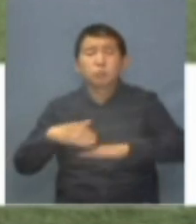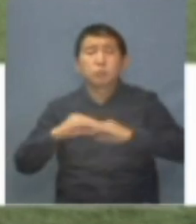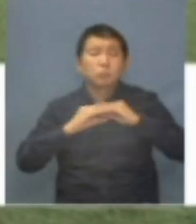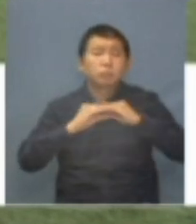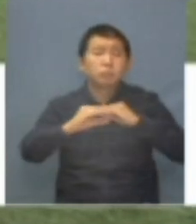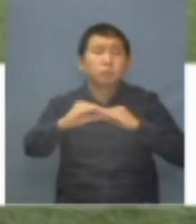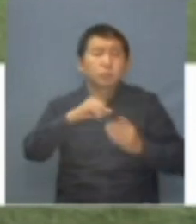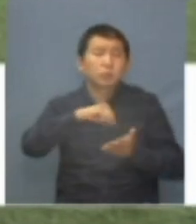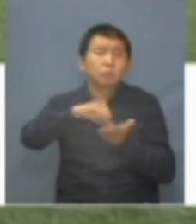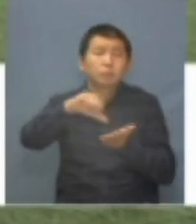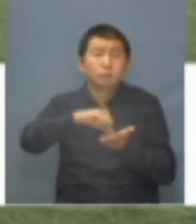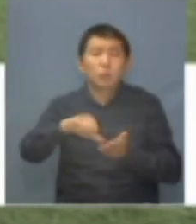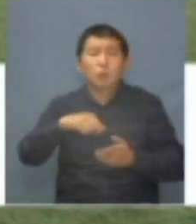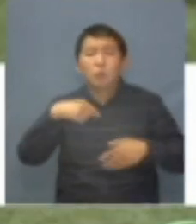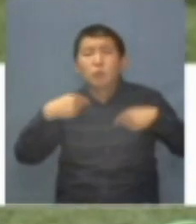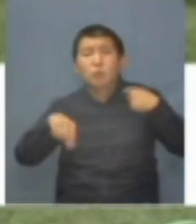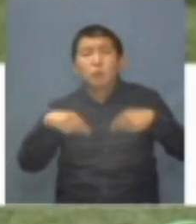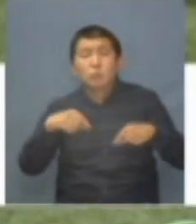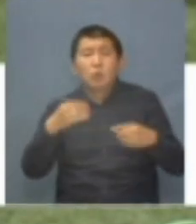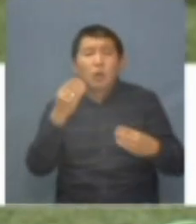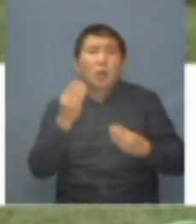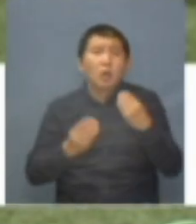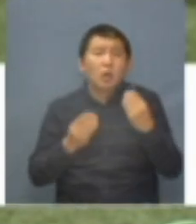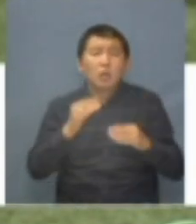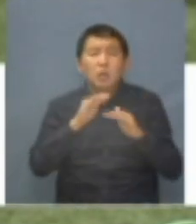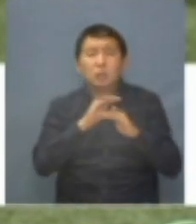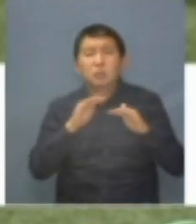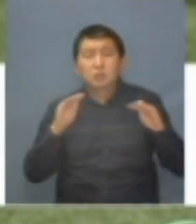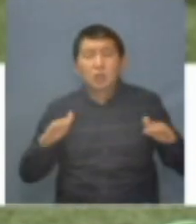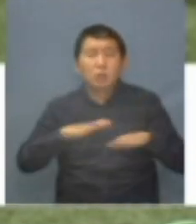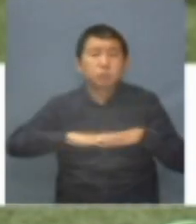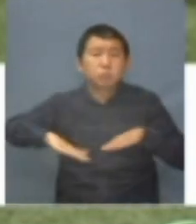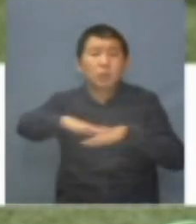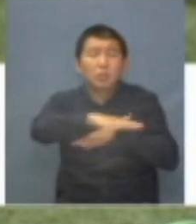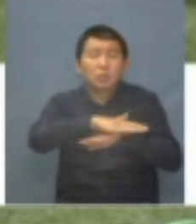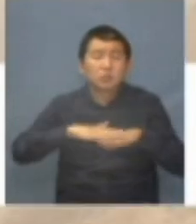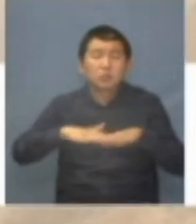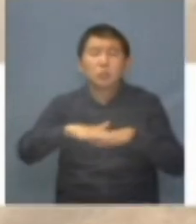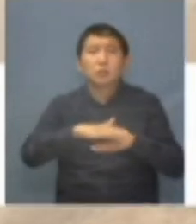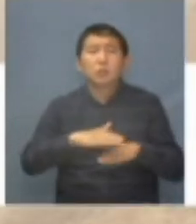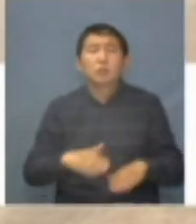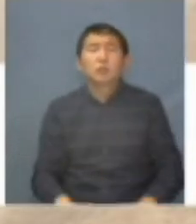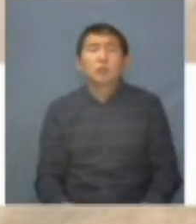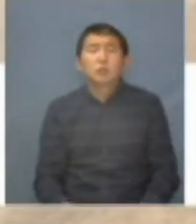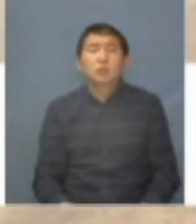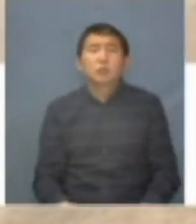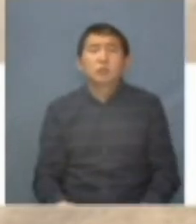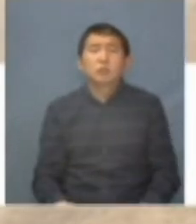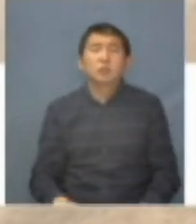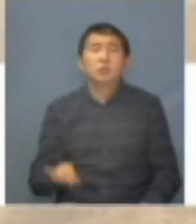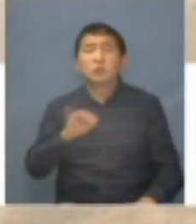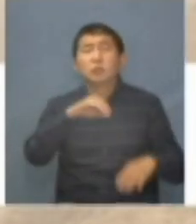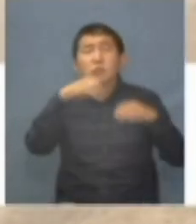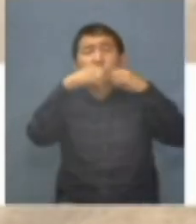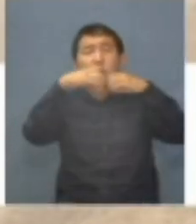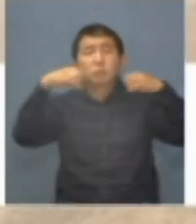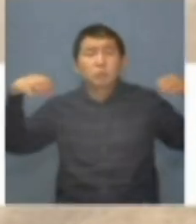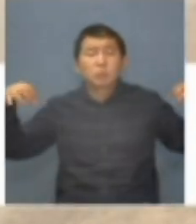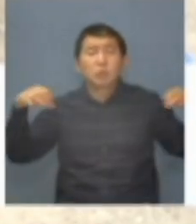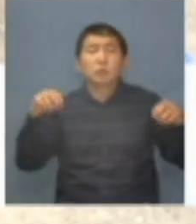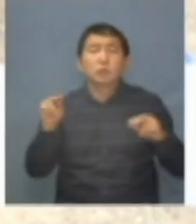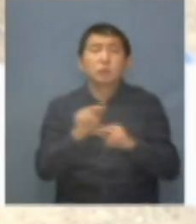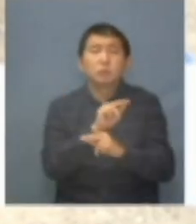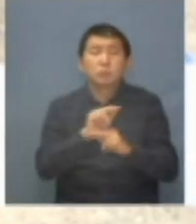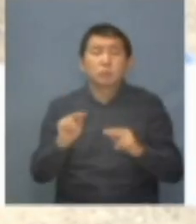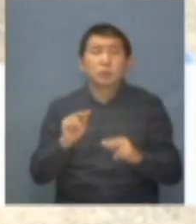Бұдан бөлек ойын, футбол алаңдарын салу, басты көшені жөндеу, жаяу жүргіншілер жолын салу, көше жарығын заманауи талаптарға сай